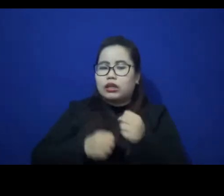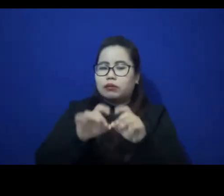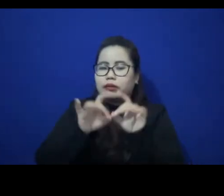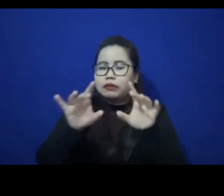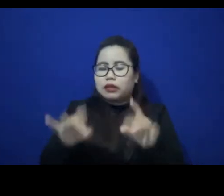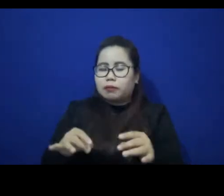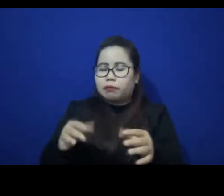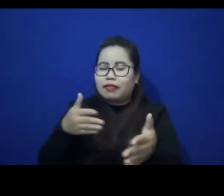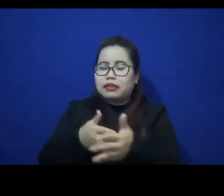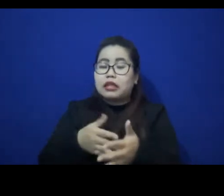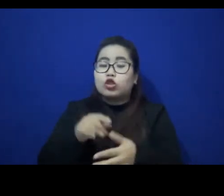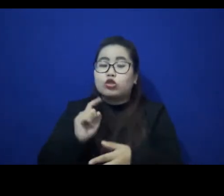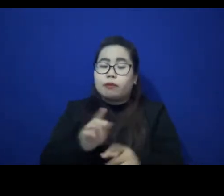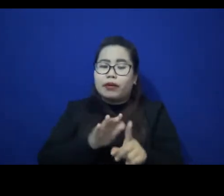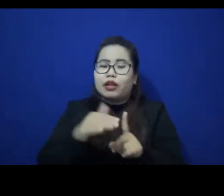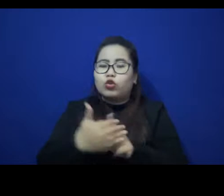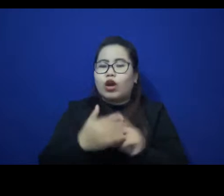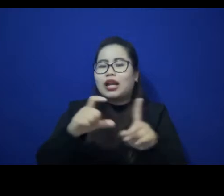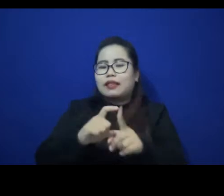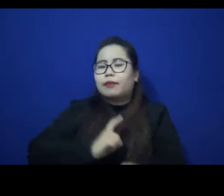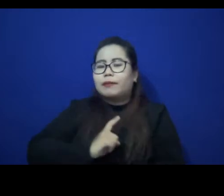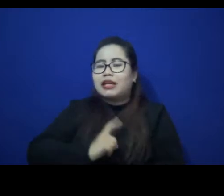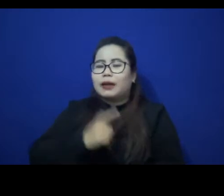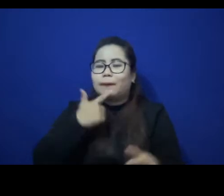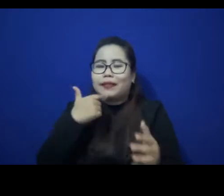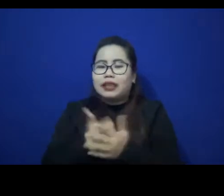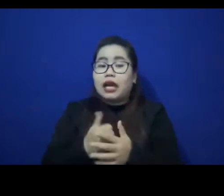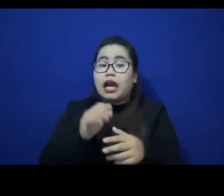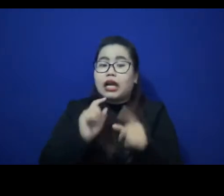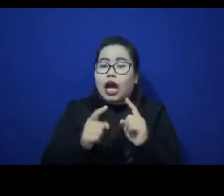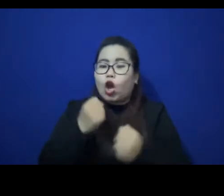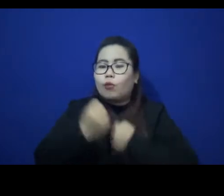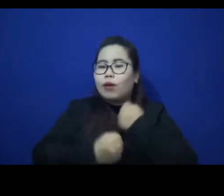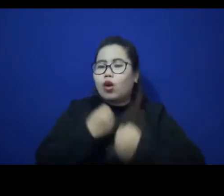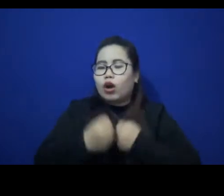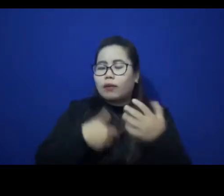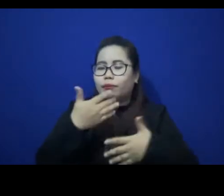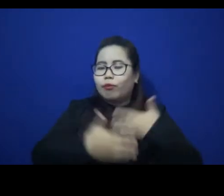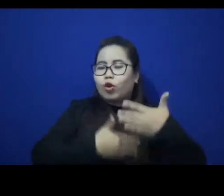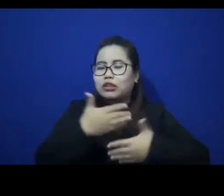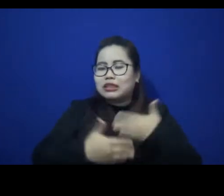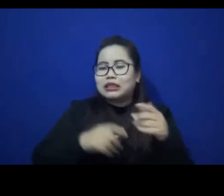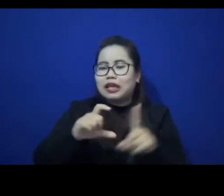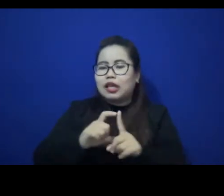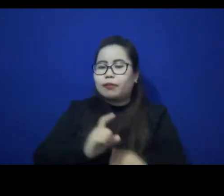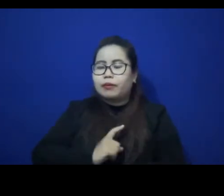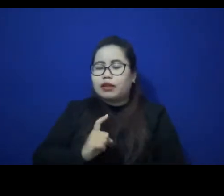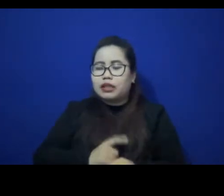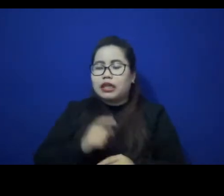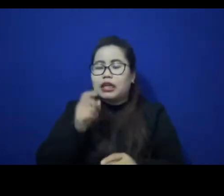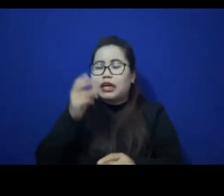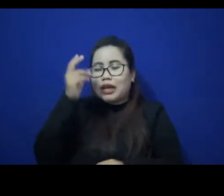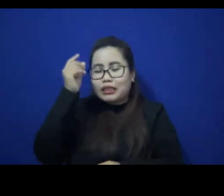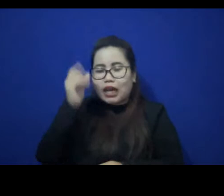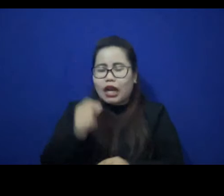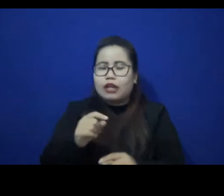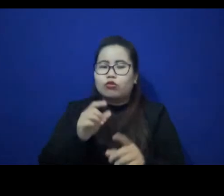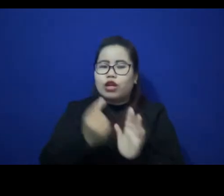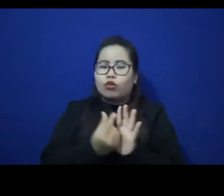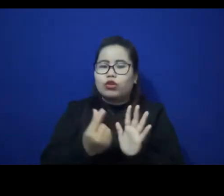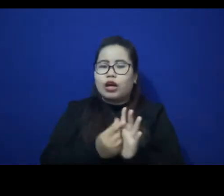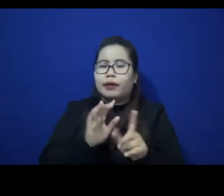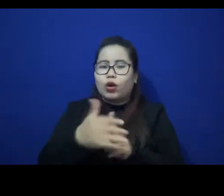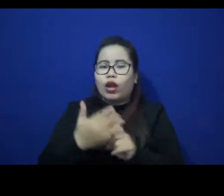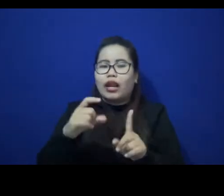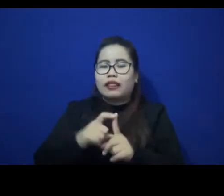itu perlindungan data pribadi itu penting kemudian dalam melakukan pemrosesan data pribadi rancangan undang-undang perlindungan data pribadi